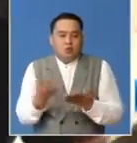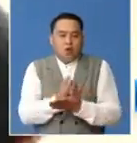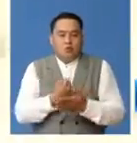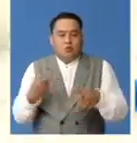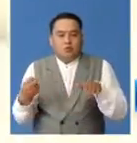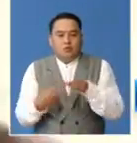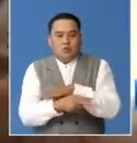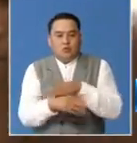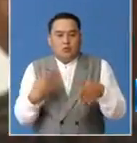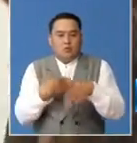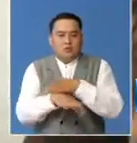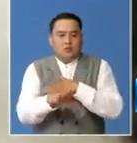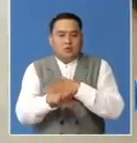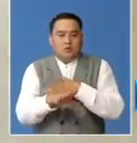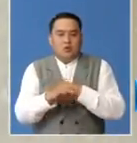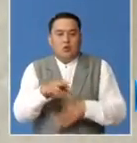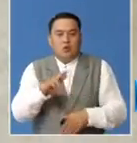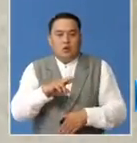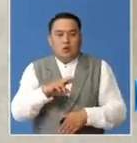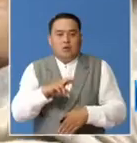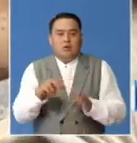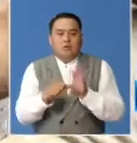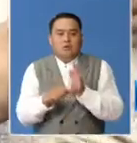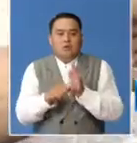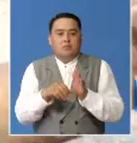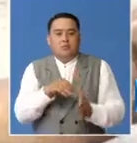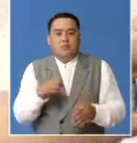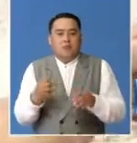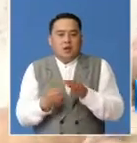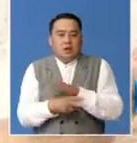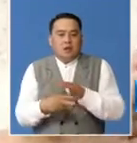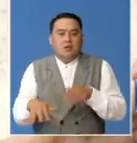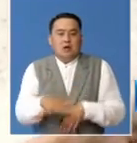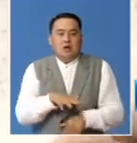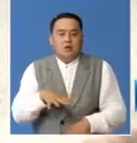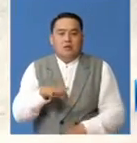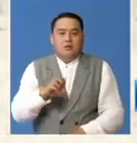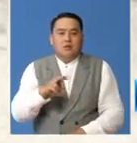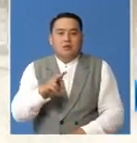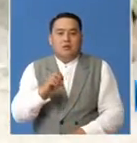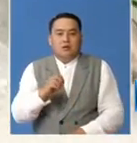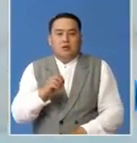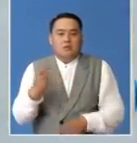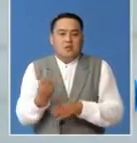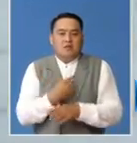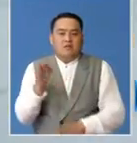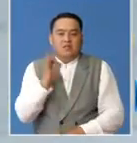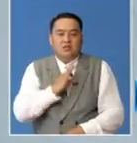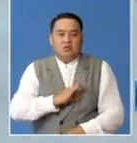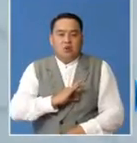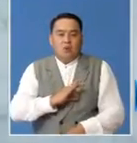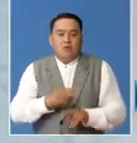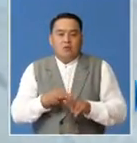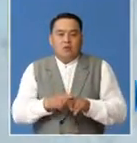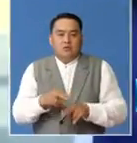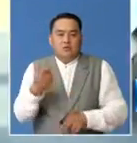перебраться через ограду. Так, в конце июля около 600 мигрантов смогли прорваться на территорию Сеуты. Они впервые использовали против